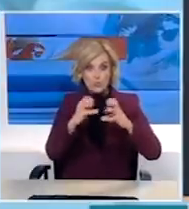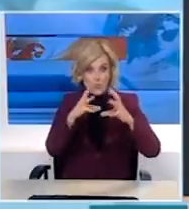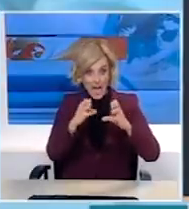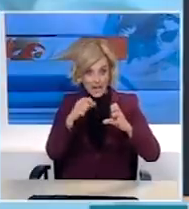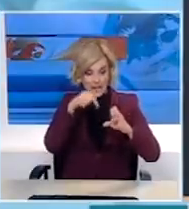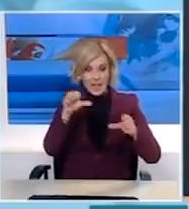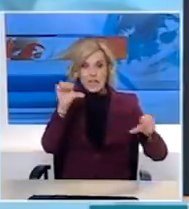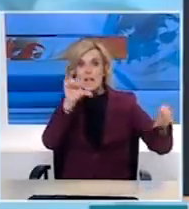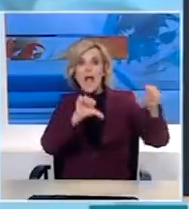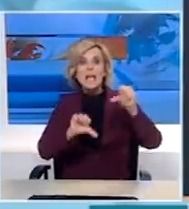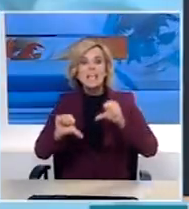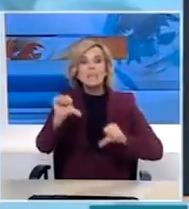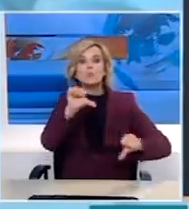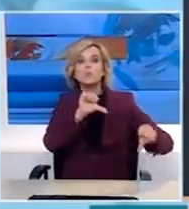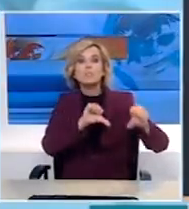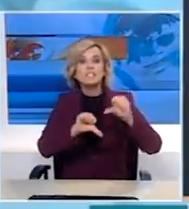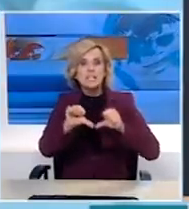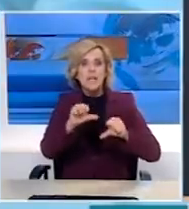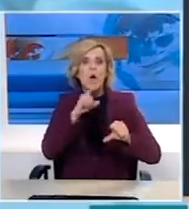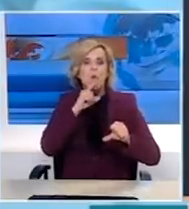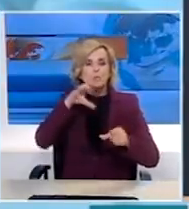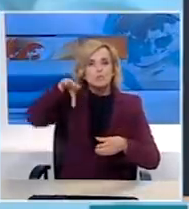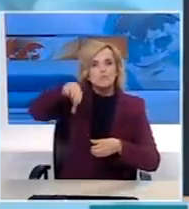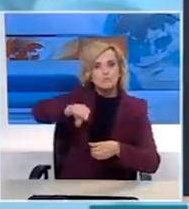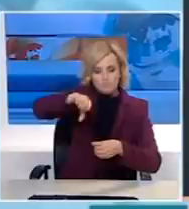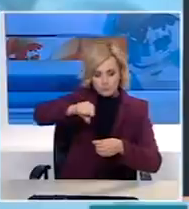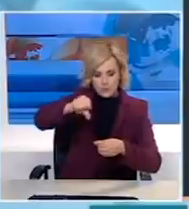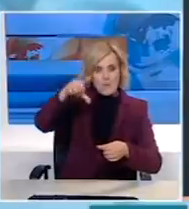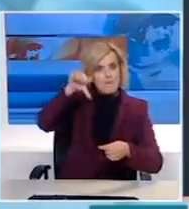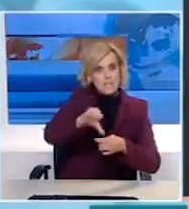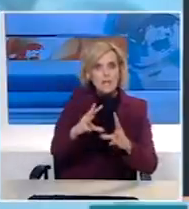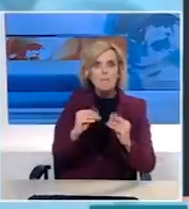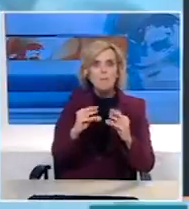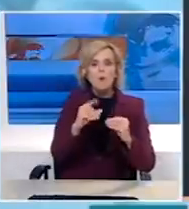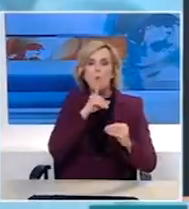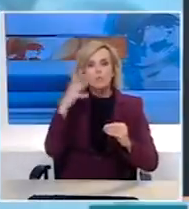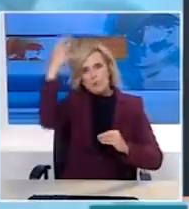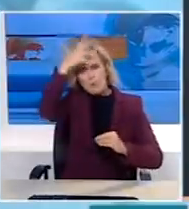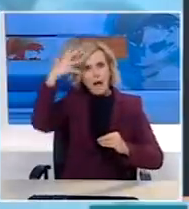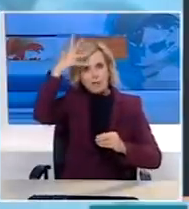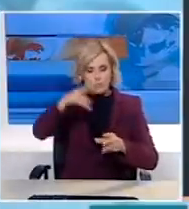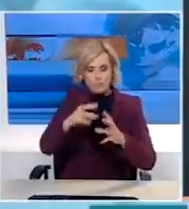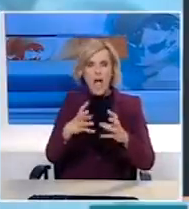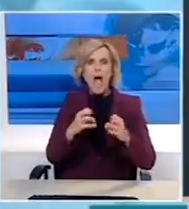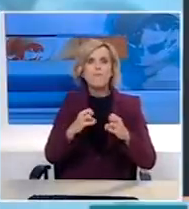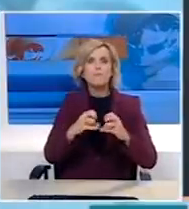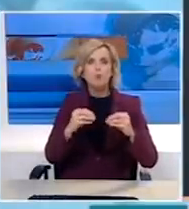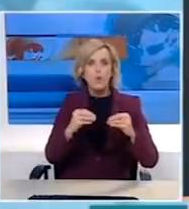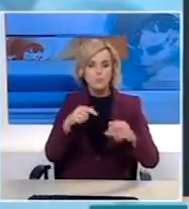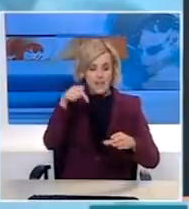δρά σαν ένα απορρυπαντικό στο σφουγγάρι και το κάνει πιο μαλακό και εύκαμπτο και μπορούμε να το χρησιμοποιούμε. Αυτό το συστατικό εμείς οι επιστήμονες το